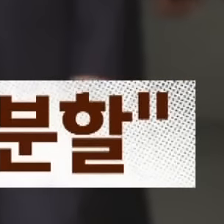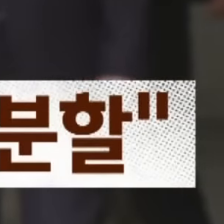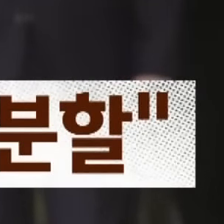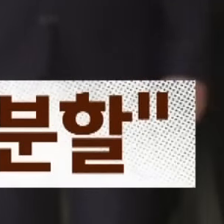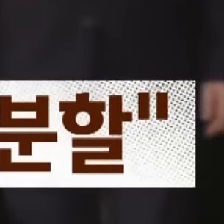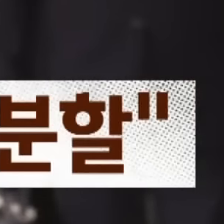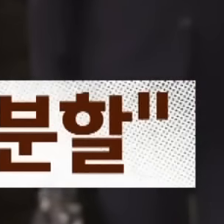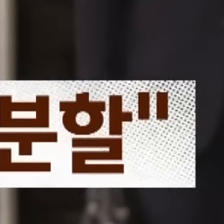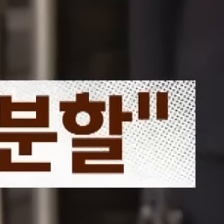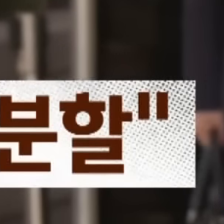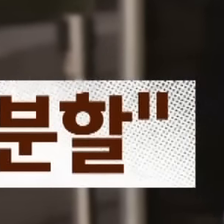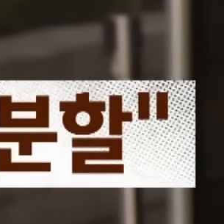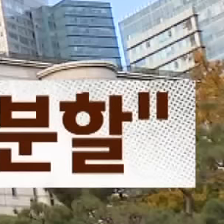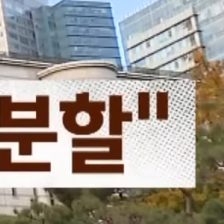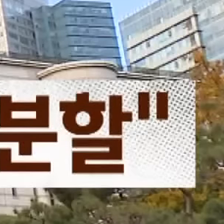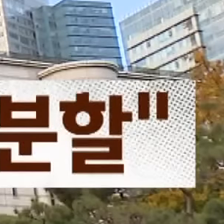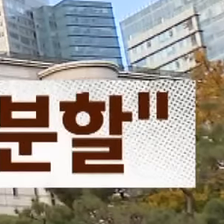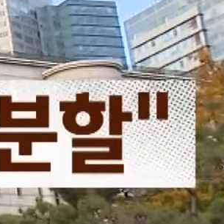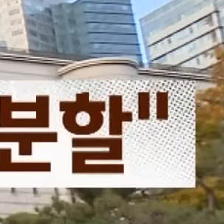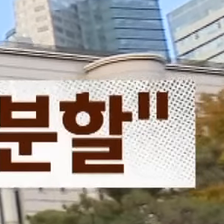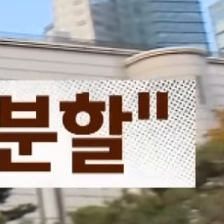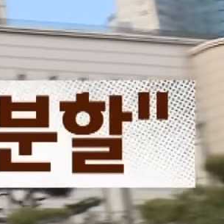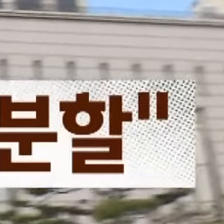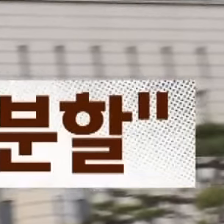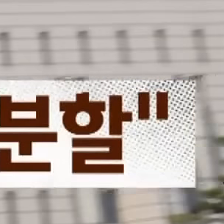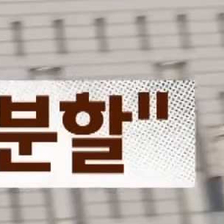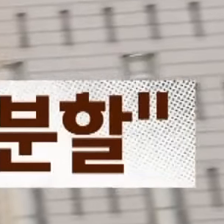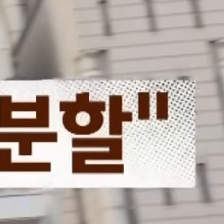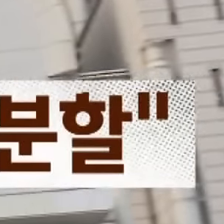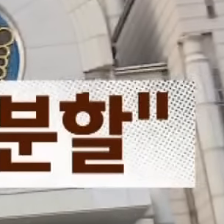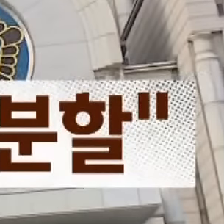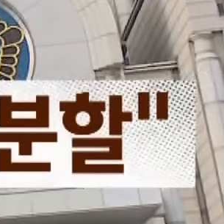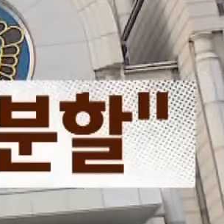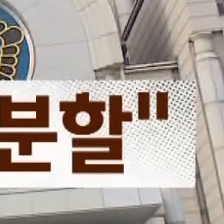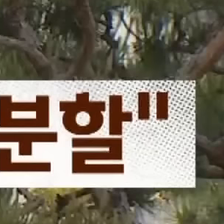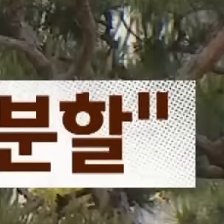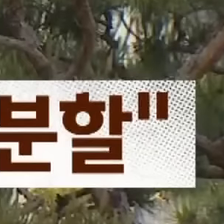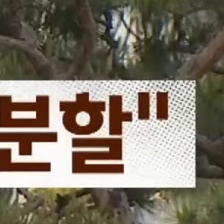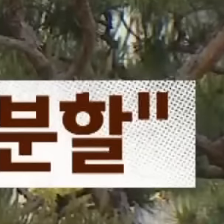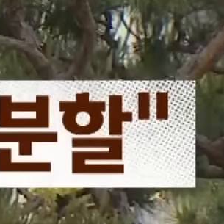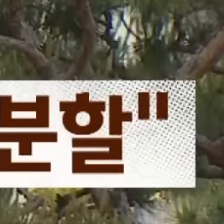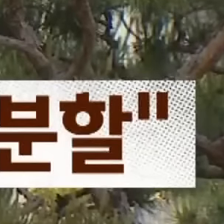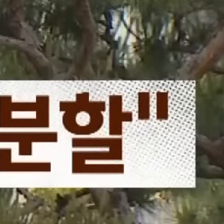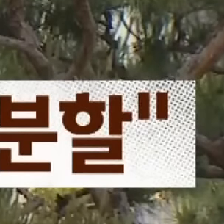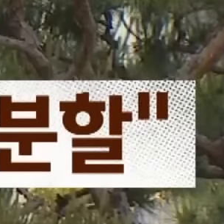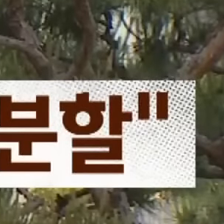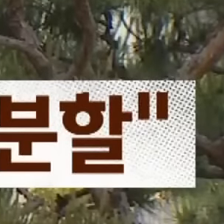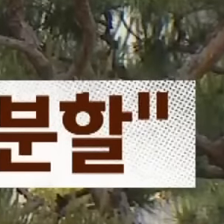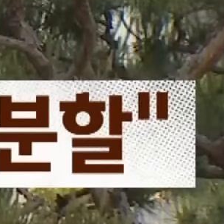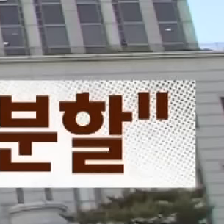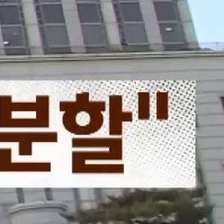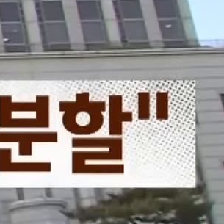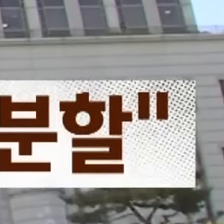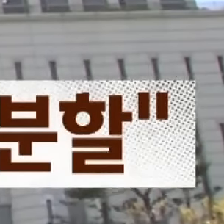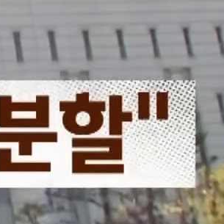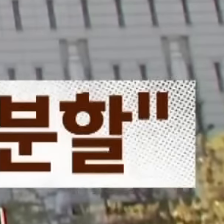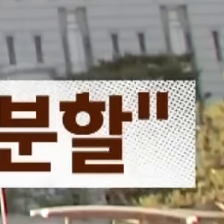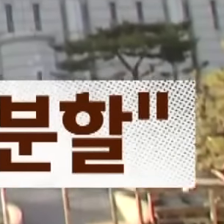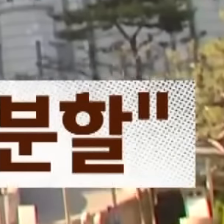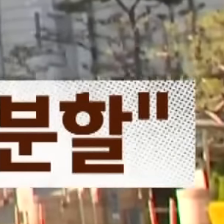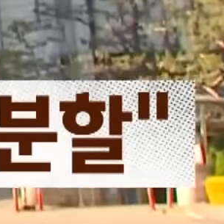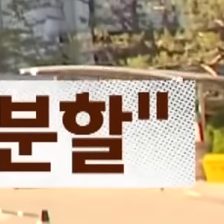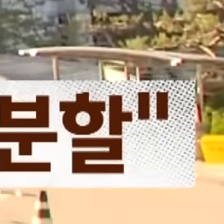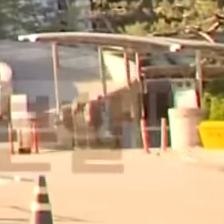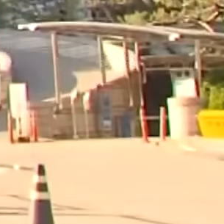결과가 나왔습니다. 재판부는 최 회장이 노 관장에게 위자료 20억 원, 재산 분할로 1조 3,800억